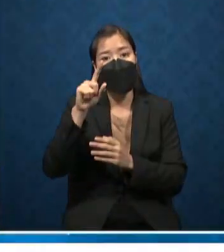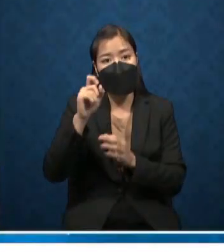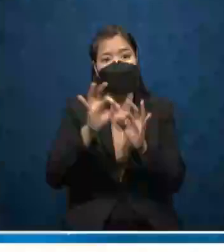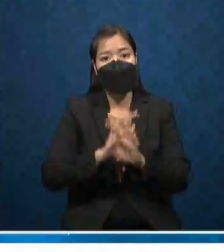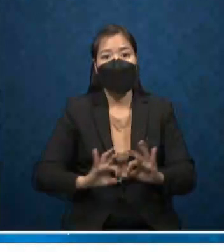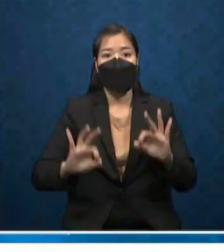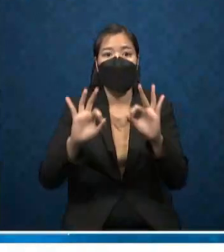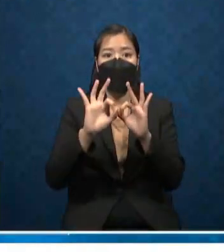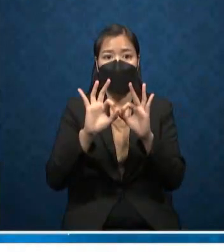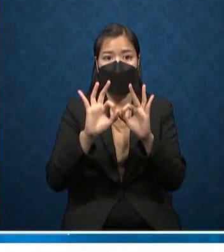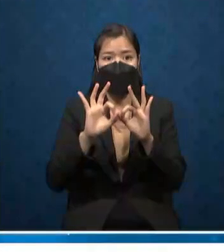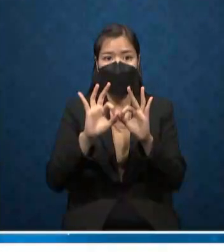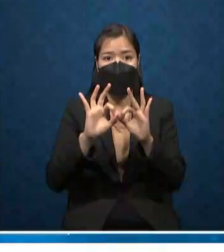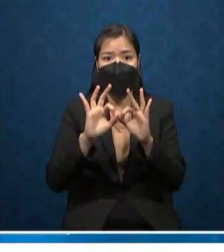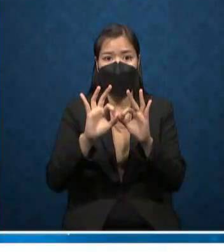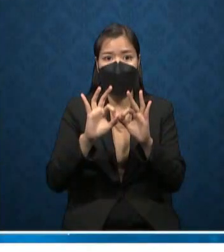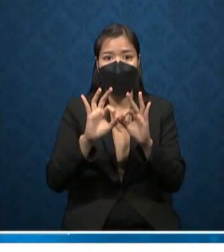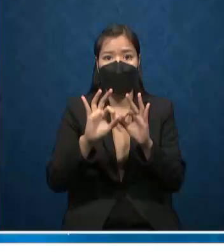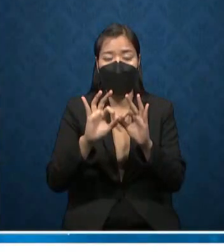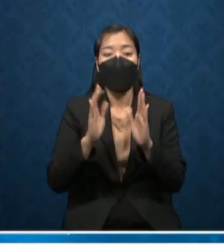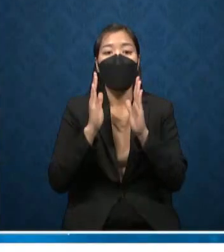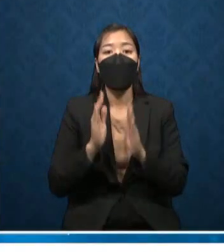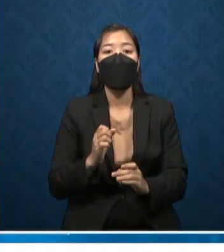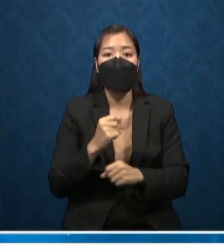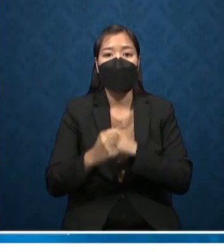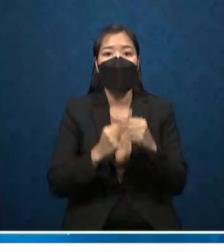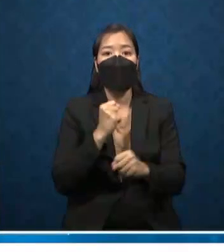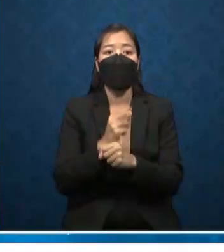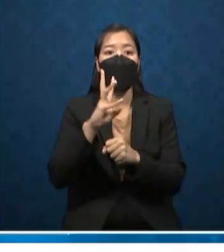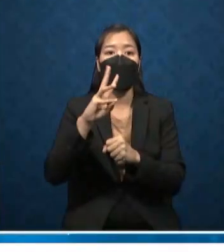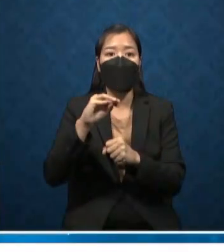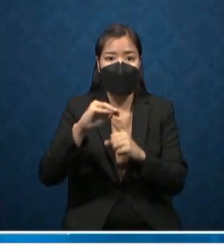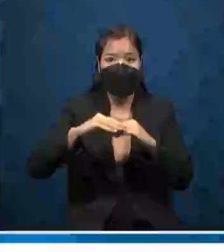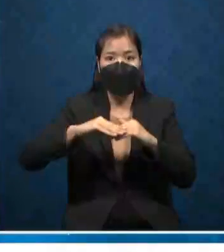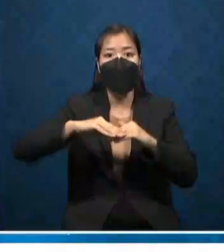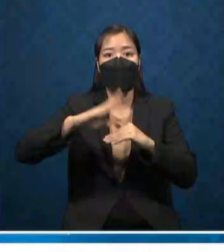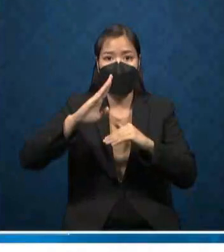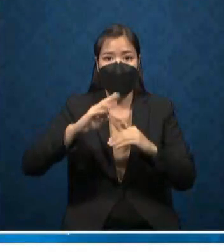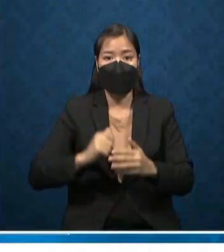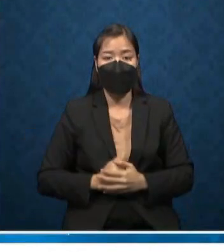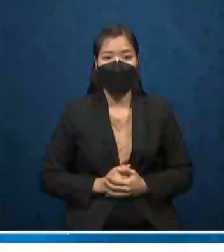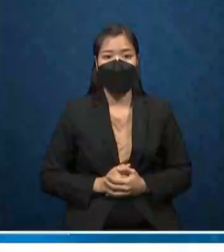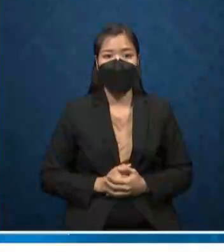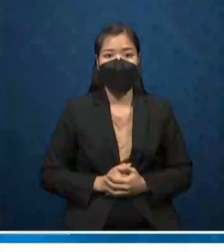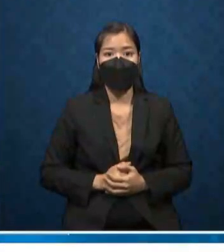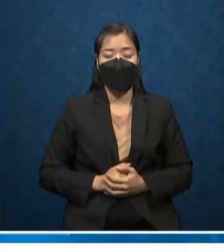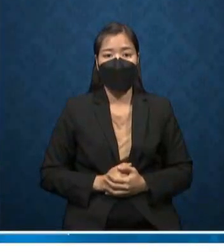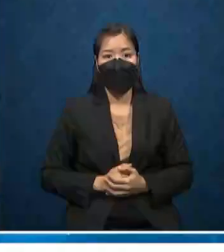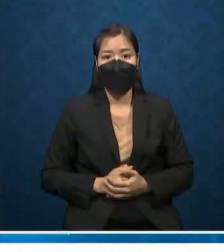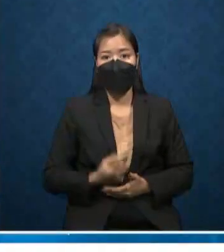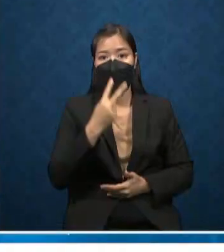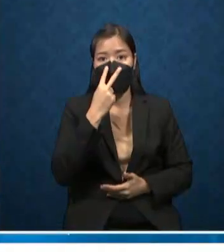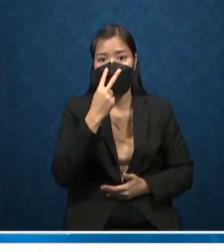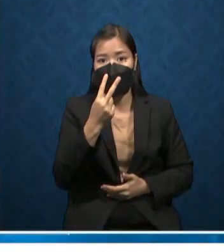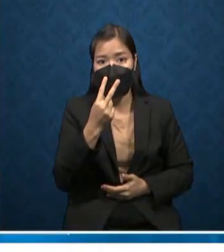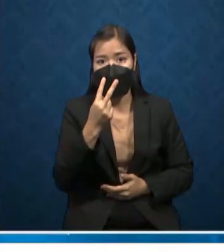ายการเบี้ยบัตรบำเหน็จบำนาญนะครับจากตารางด้านบนจะเห็นถึงแสดงถึงจำนวน